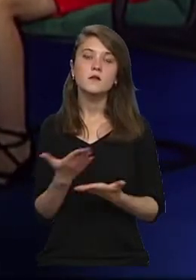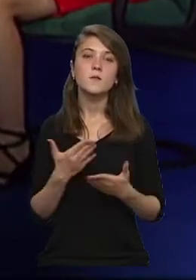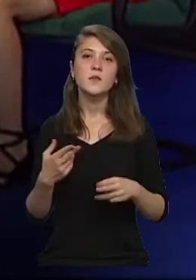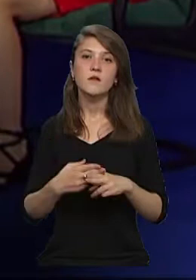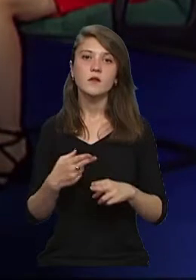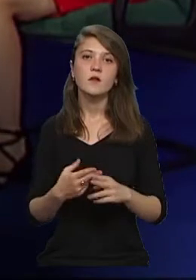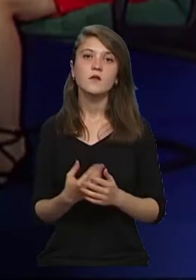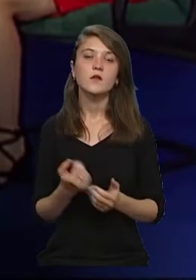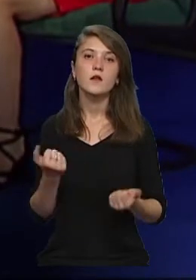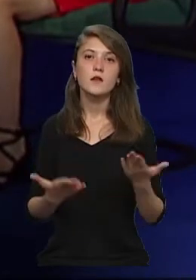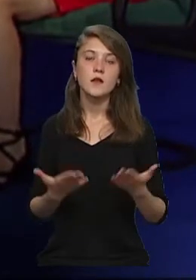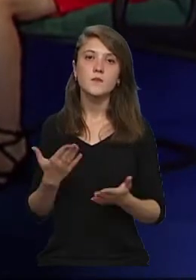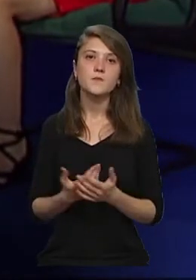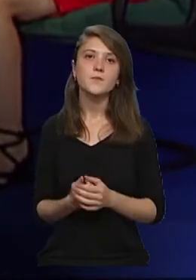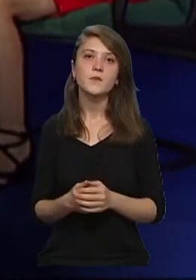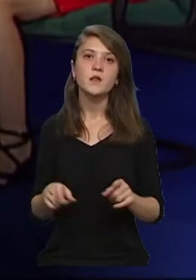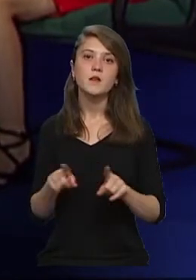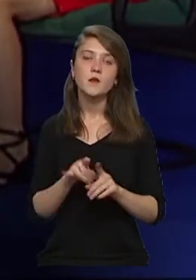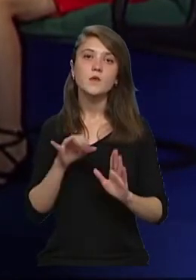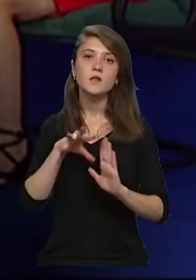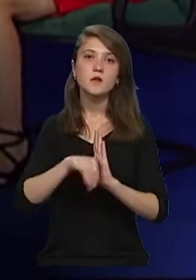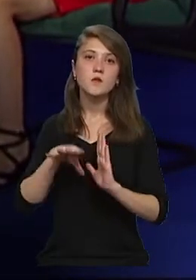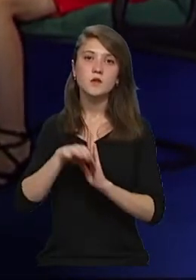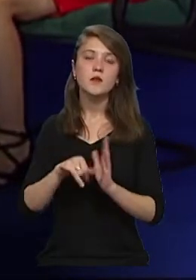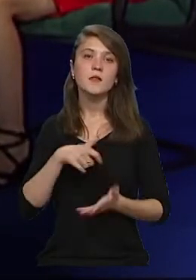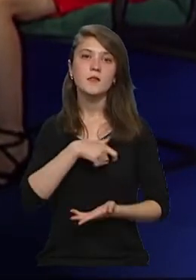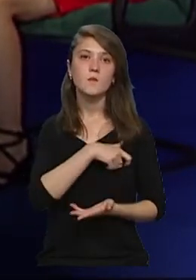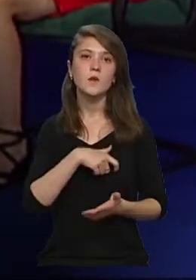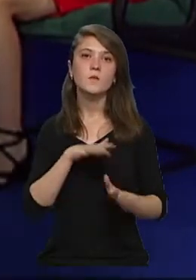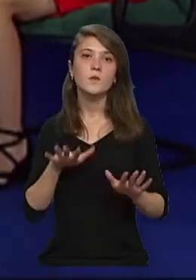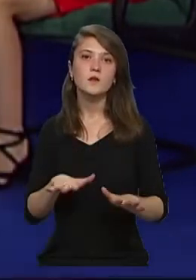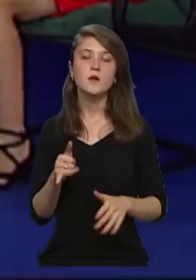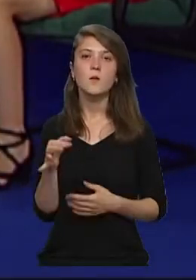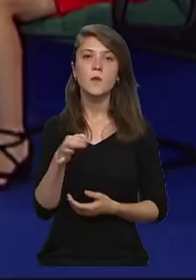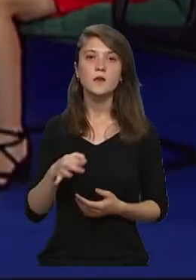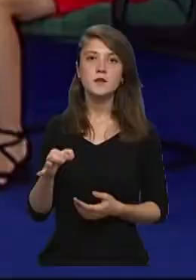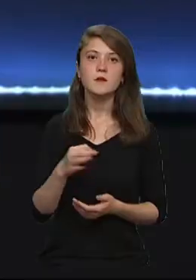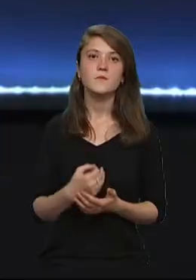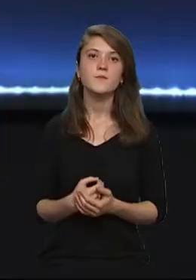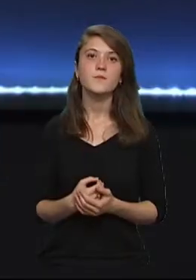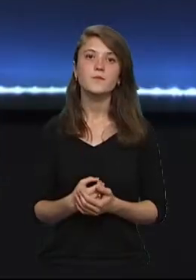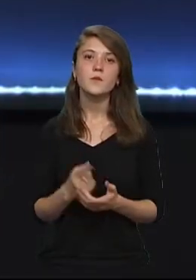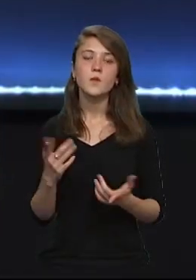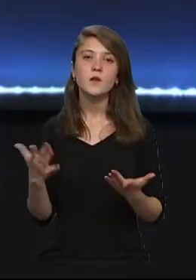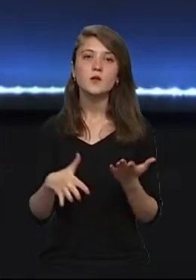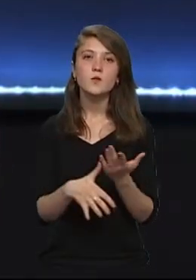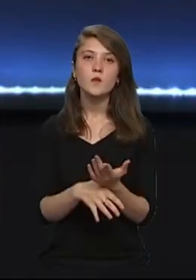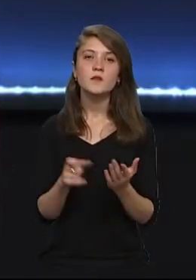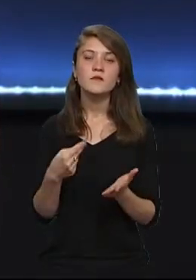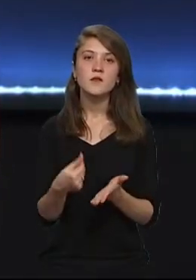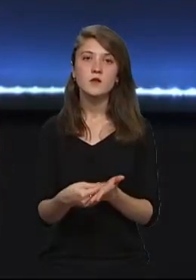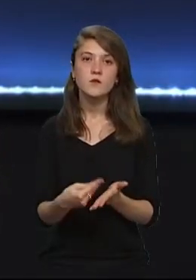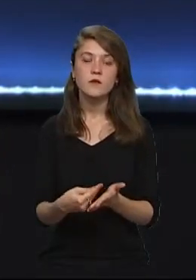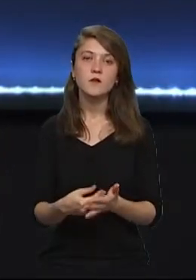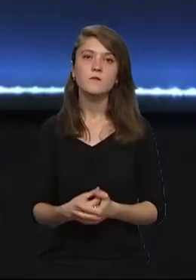заважають. Але так само залучаємо і депутатів міських, і обласних, щоб, можливо, десь допомогли нам з